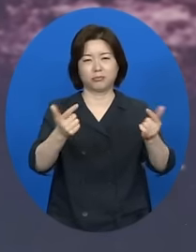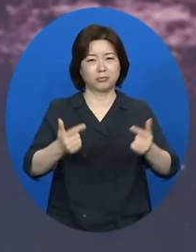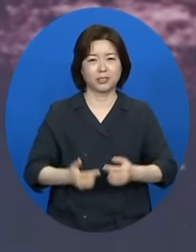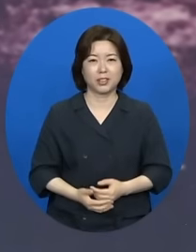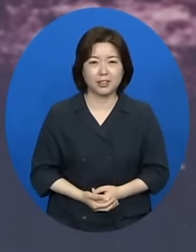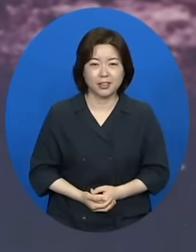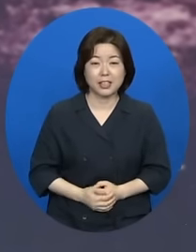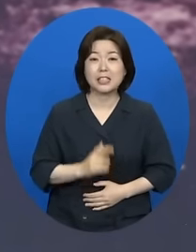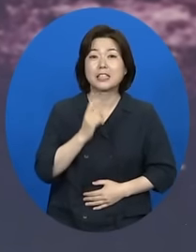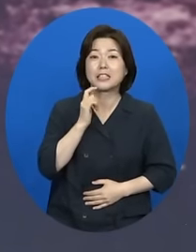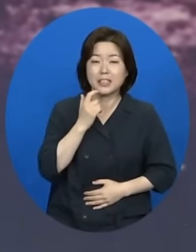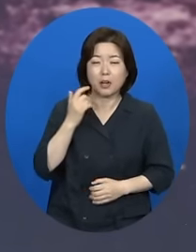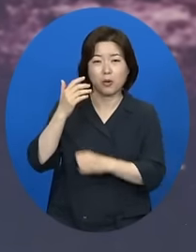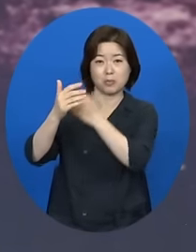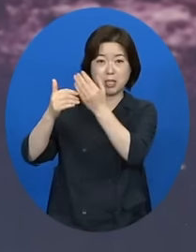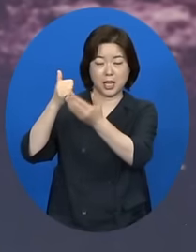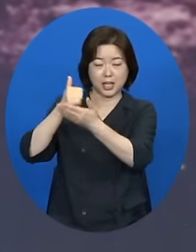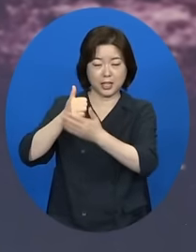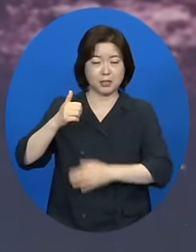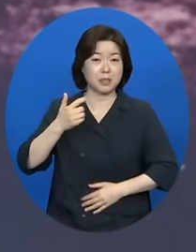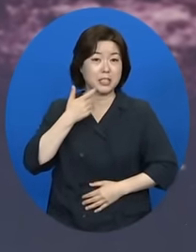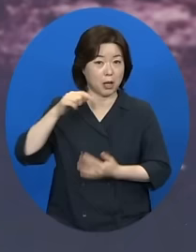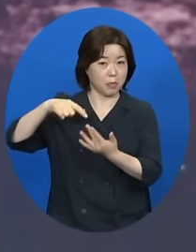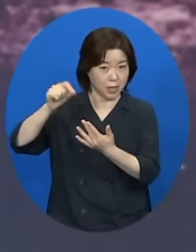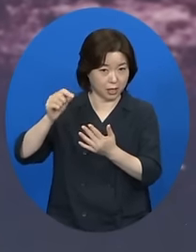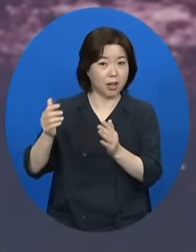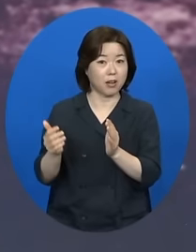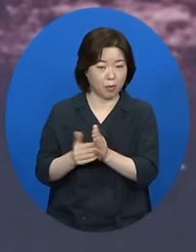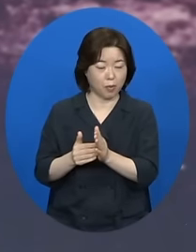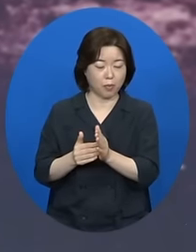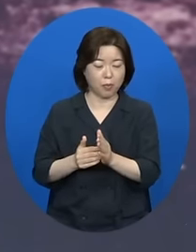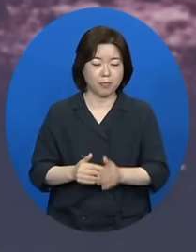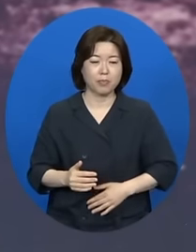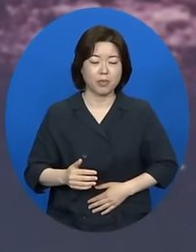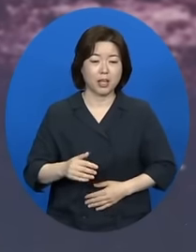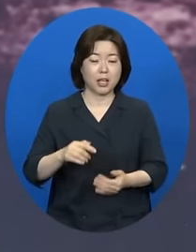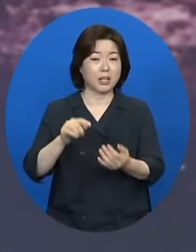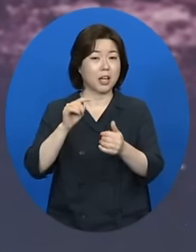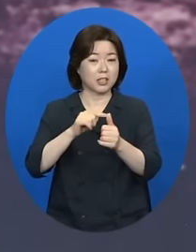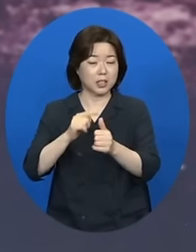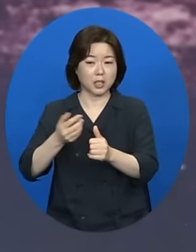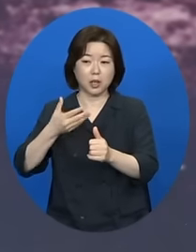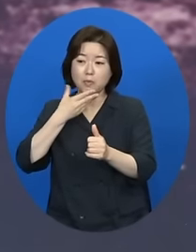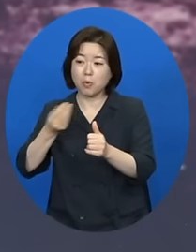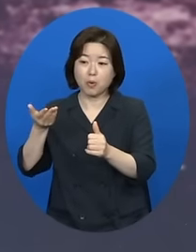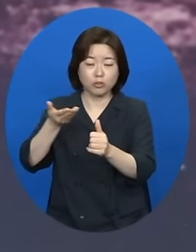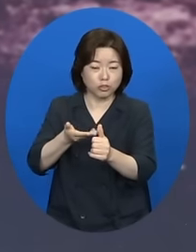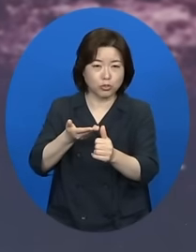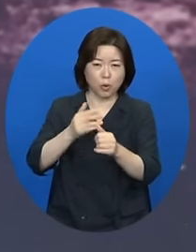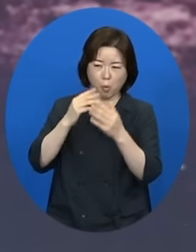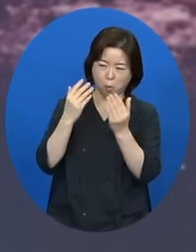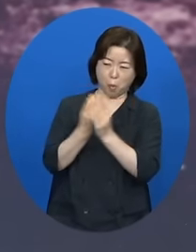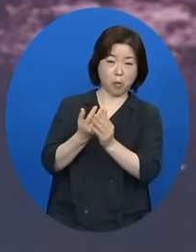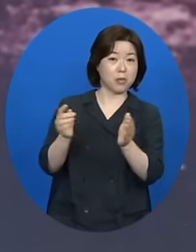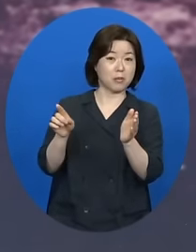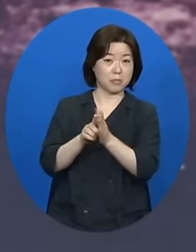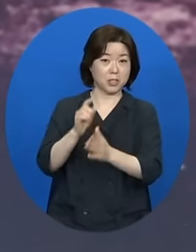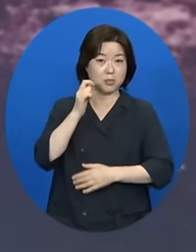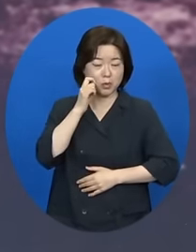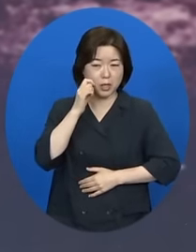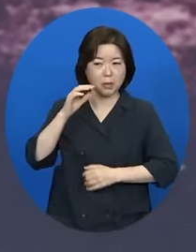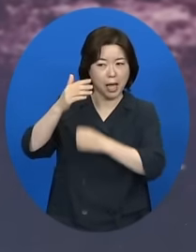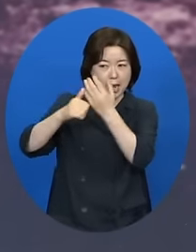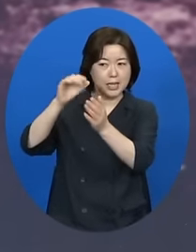야곱은 하나님께서 그를 택하시고 그에게 복을 주실 것임을 온전히 믿지 못하고 하나님의